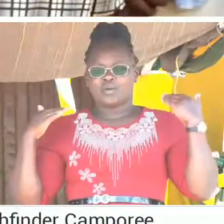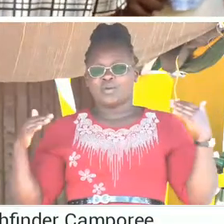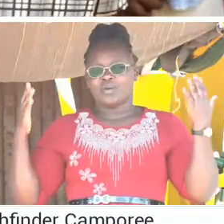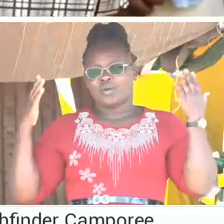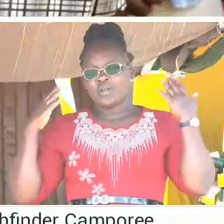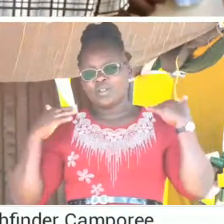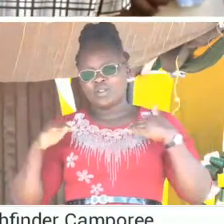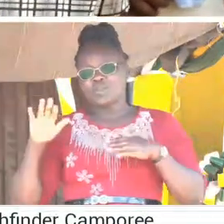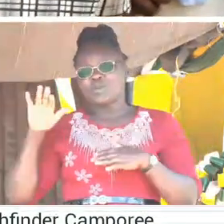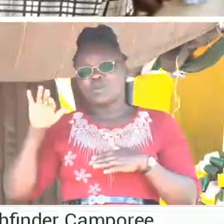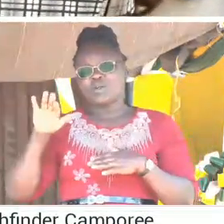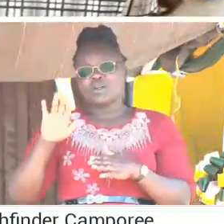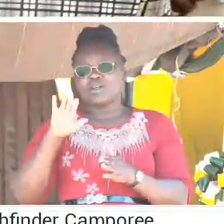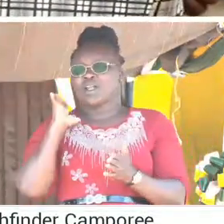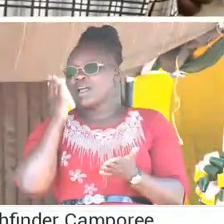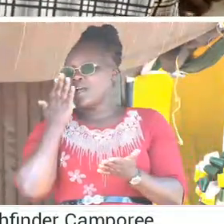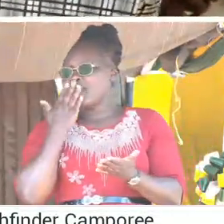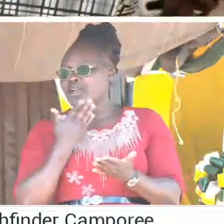wa